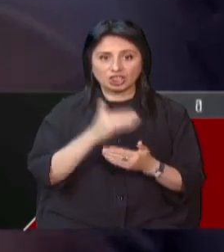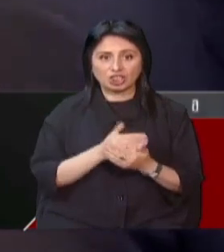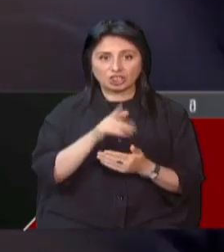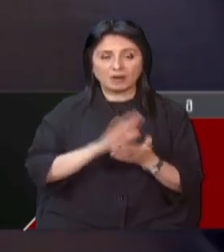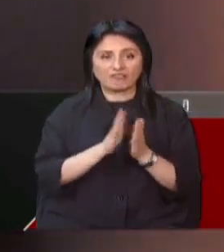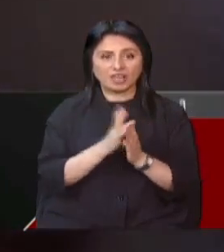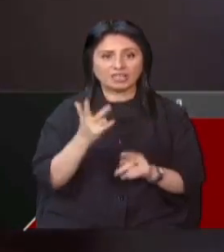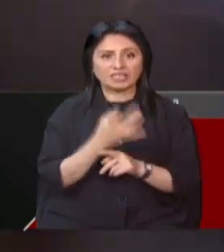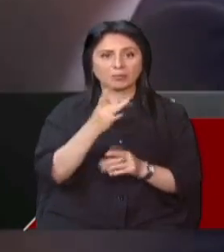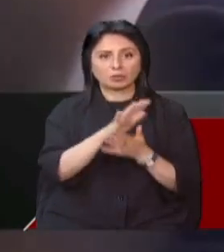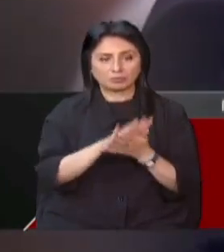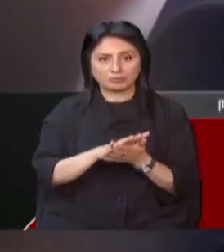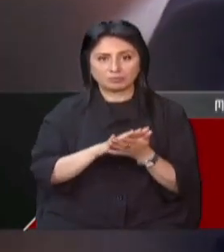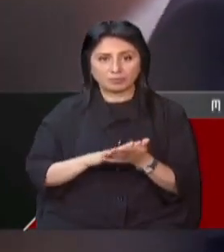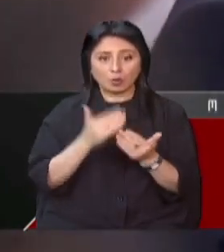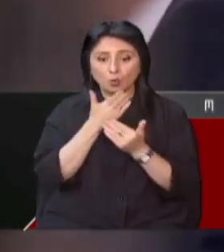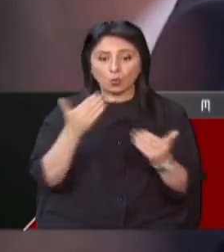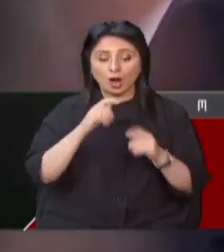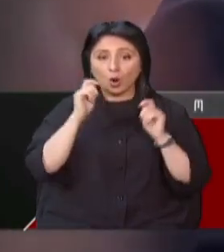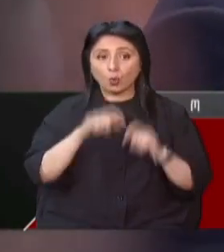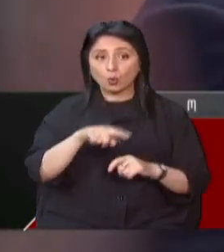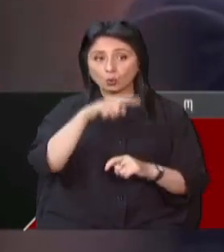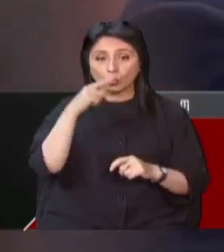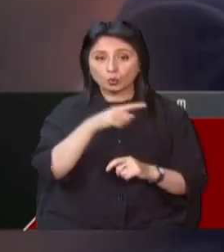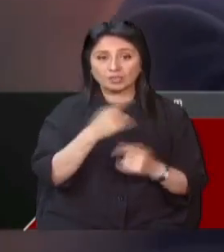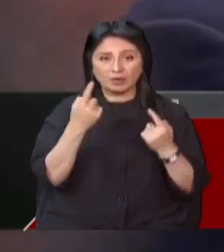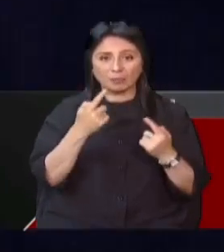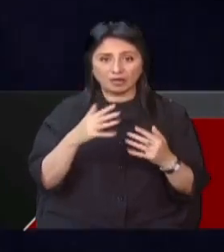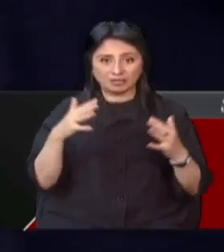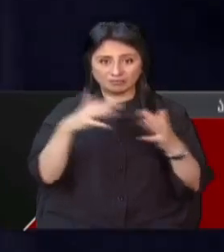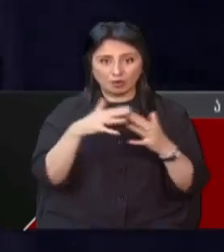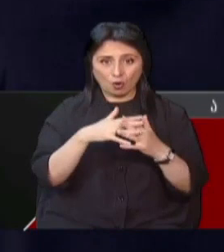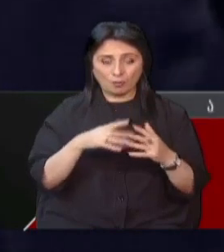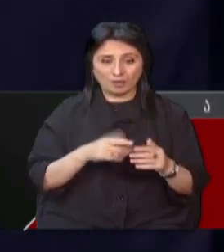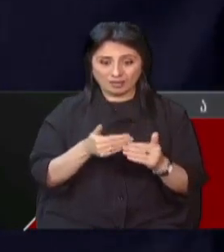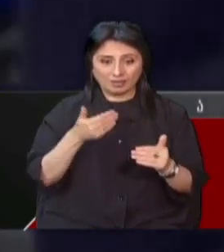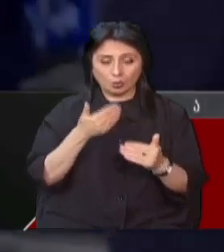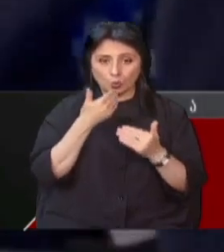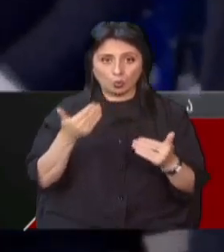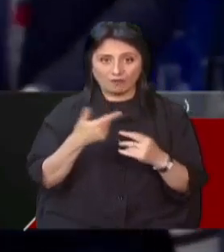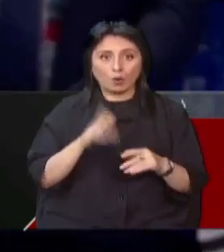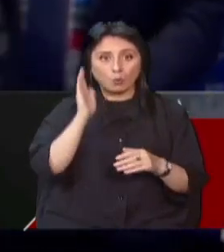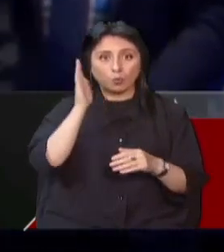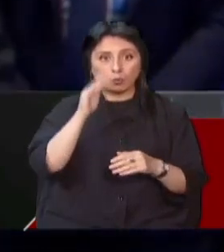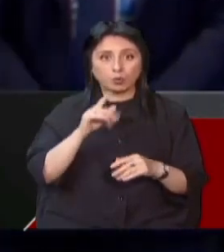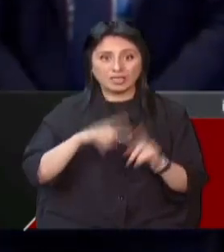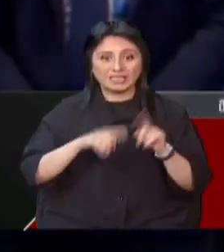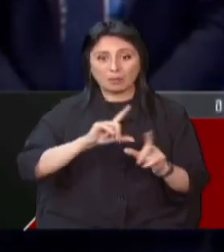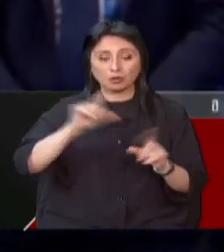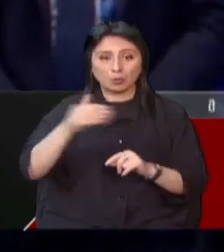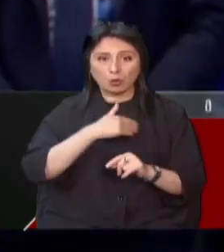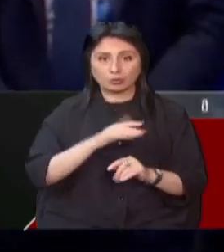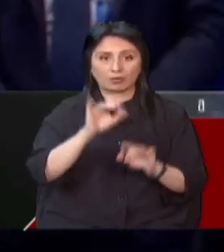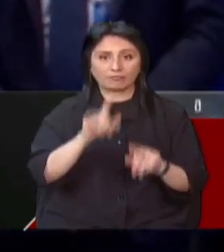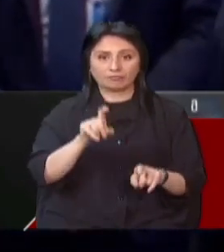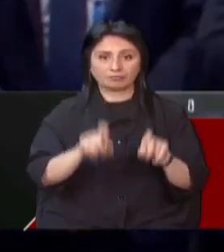ვადა სამჯერ გახანგრძლივდა. უკანასკნელად ეს უკრაინაში რუსეთის ფართომასშტაბიან შეჭრამდე მოხდა, როდესაც ის უკვე აპირებდა სამშობლოში დაბრუნებას,